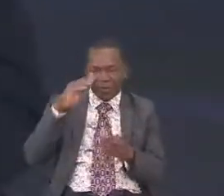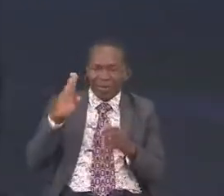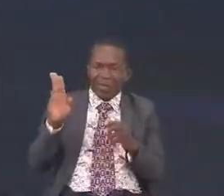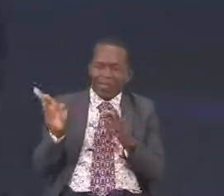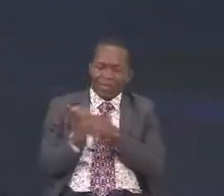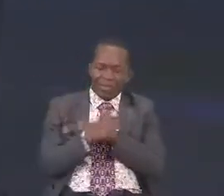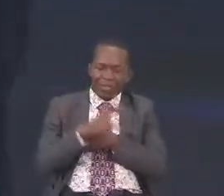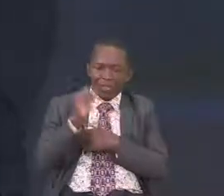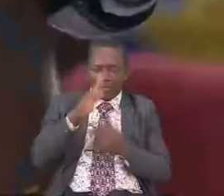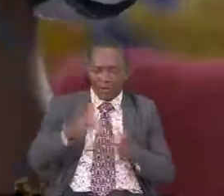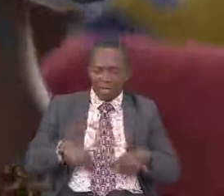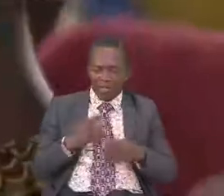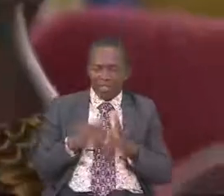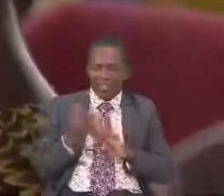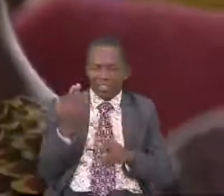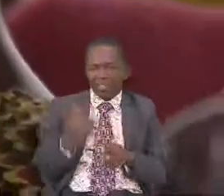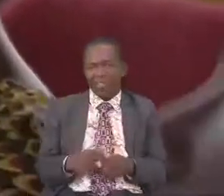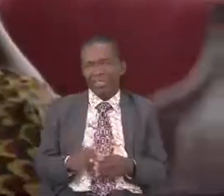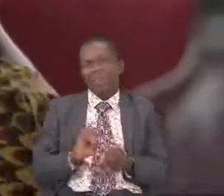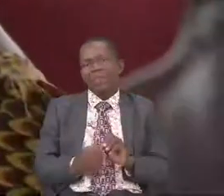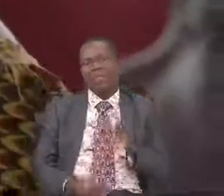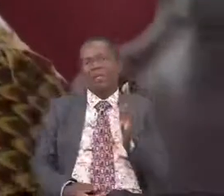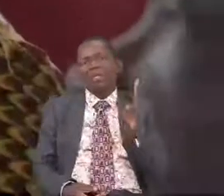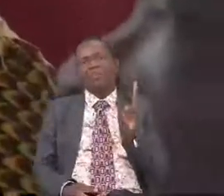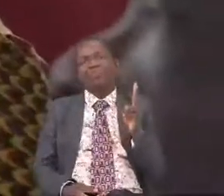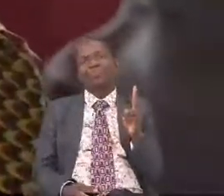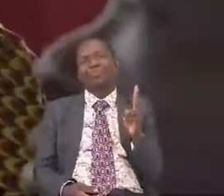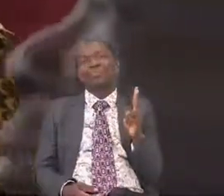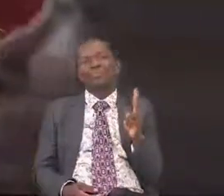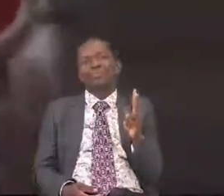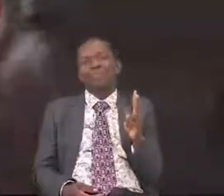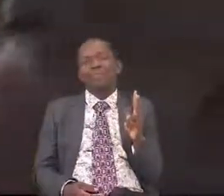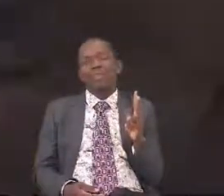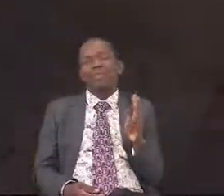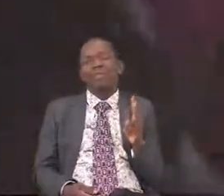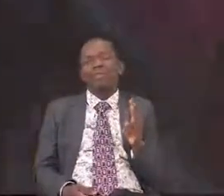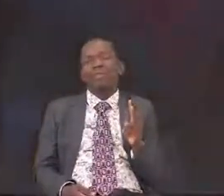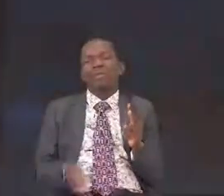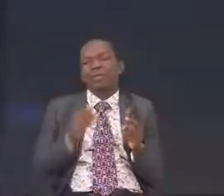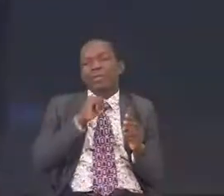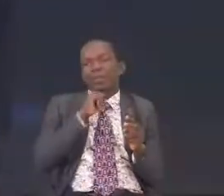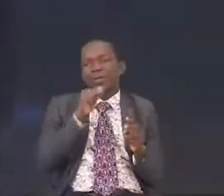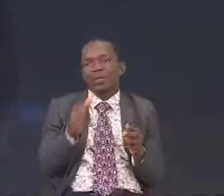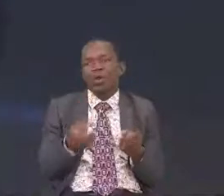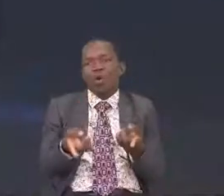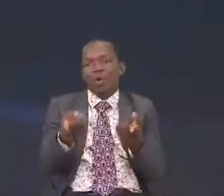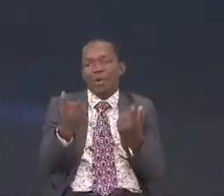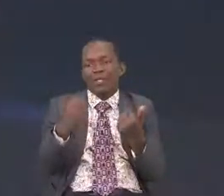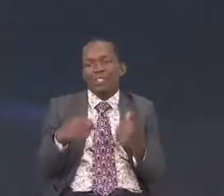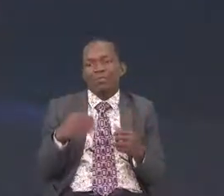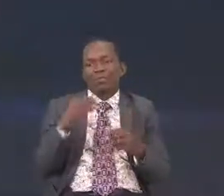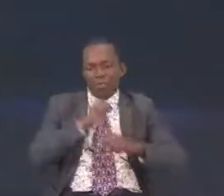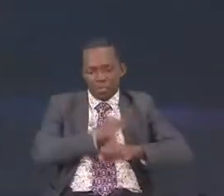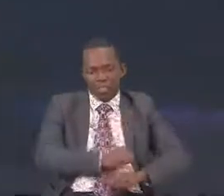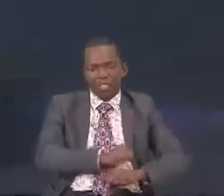Jésus. Deuxième élément, la protection inattaquable de Dieu pour les laborieux